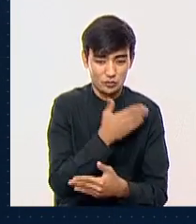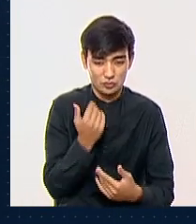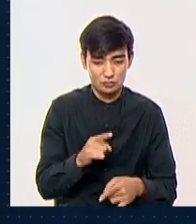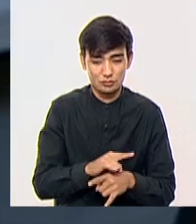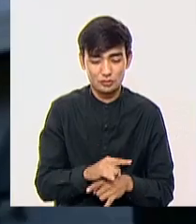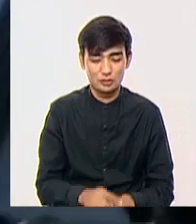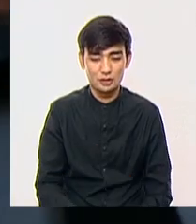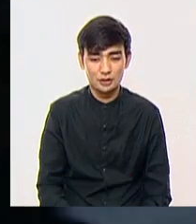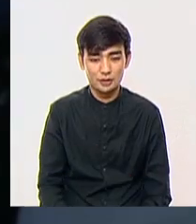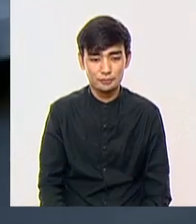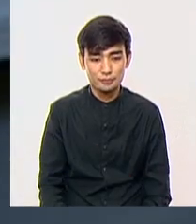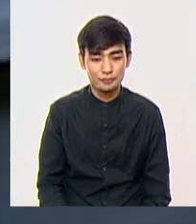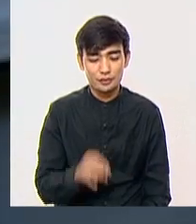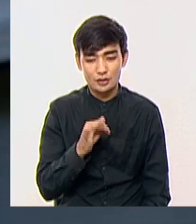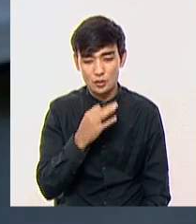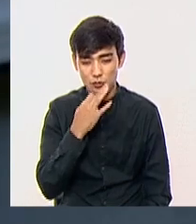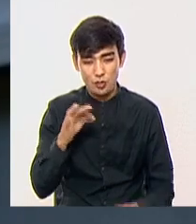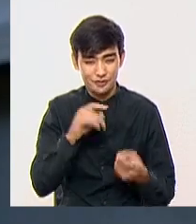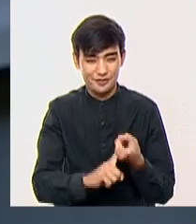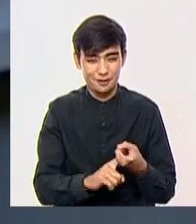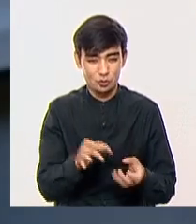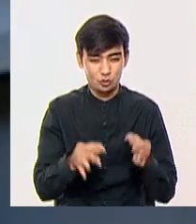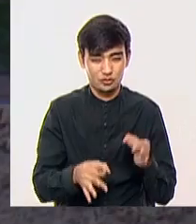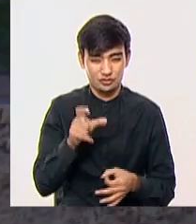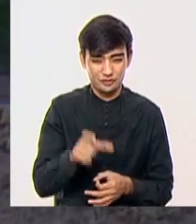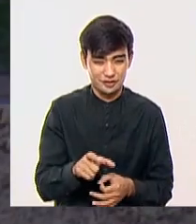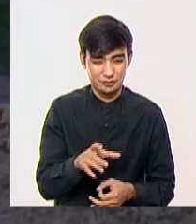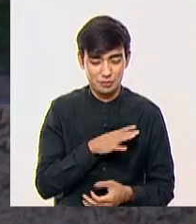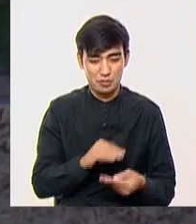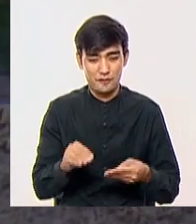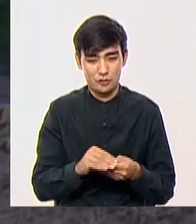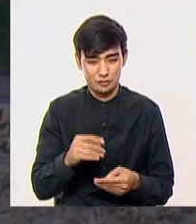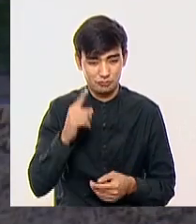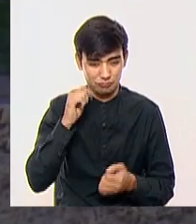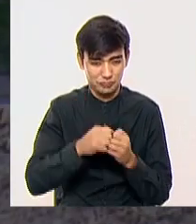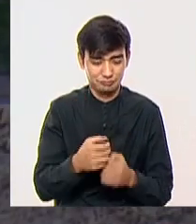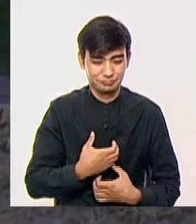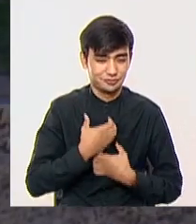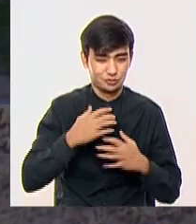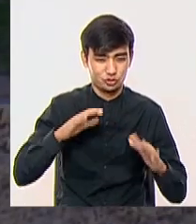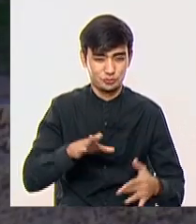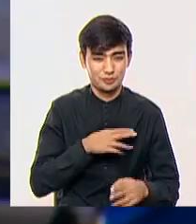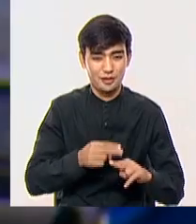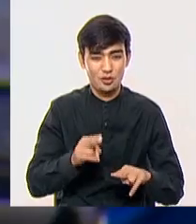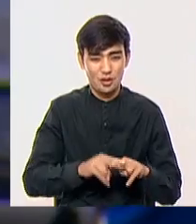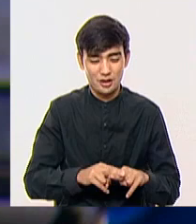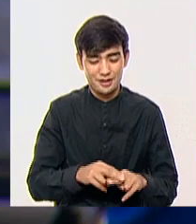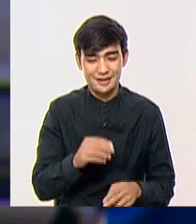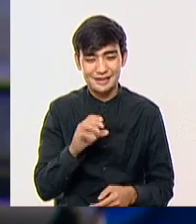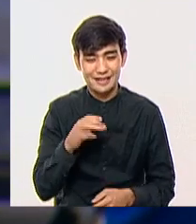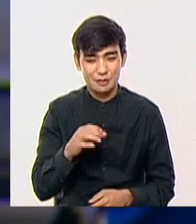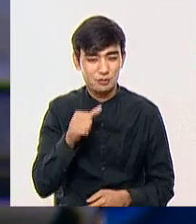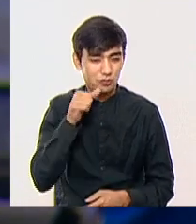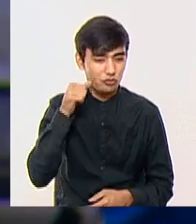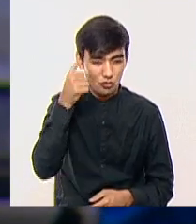было. Между тем, любые инциденты, связанные с судебными исполнителями, вновь напоминают о страшной трагедии, которая произошла в сентябре